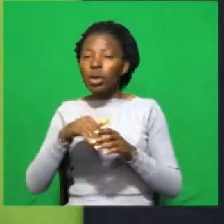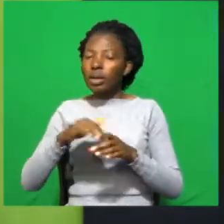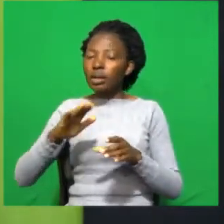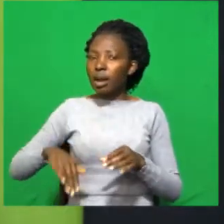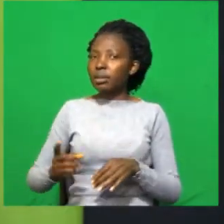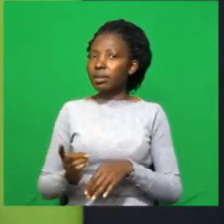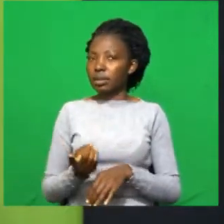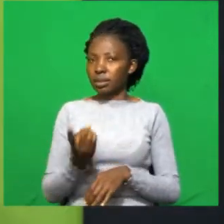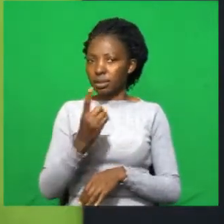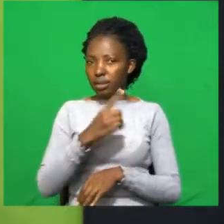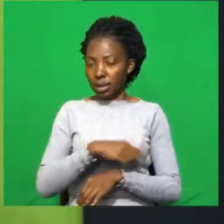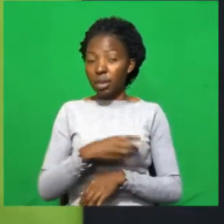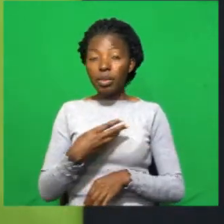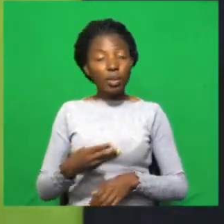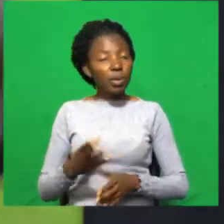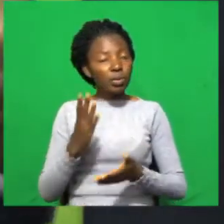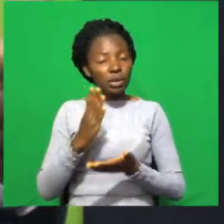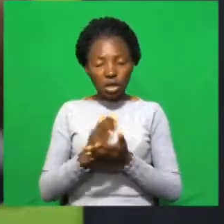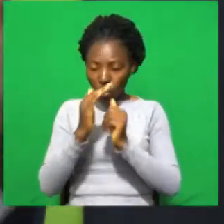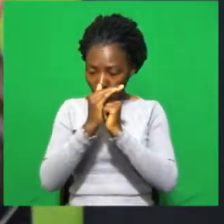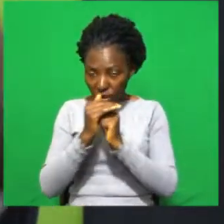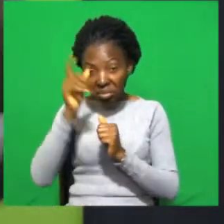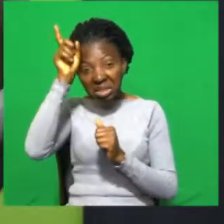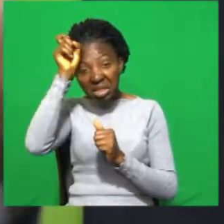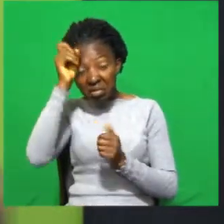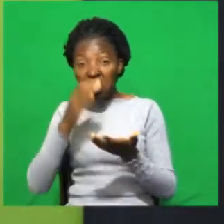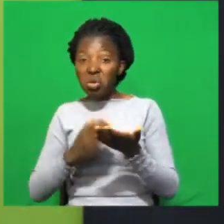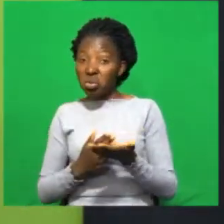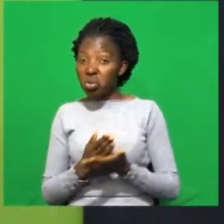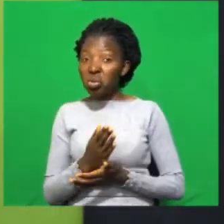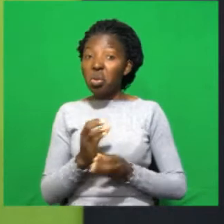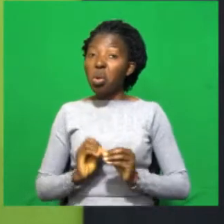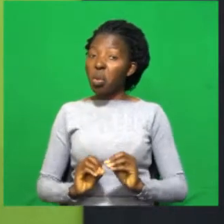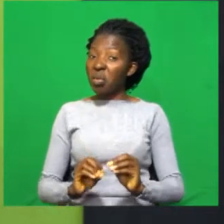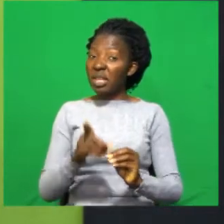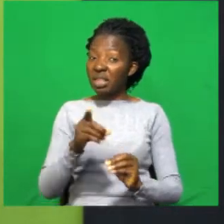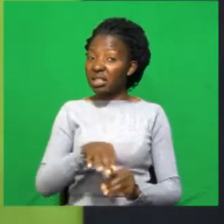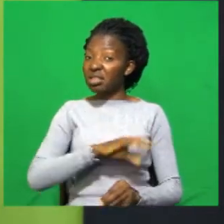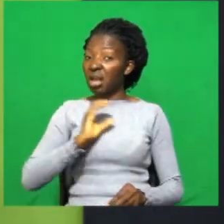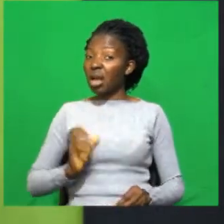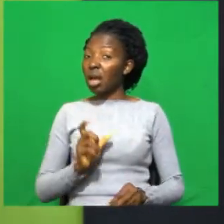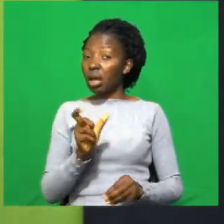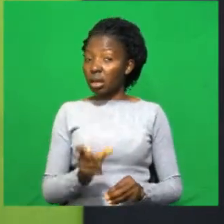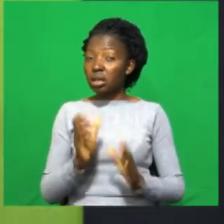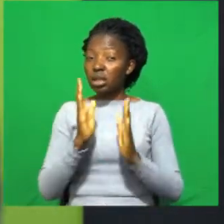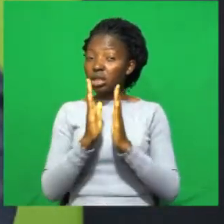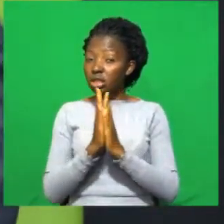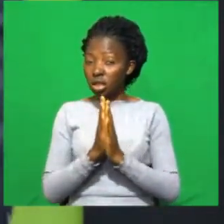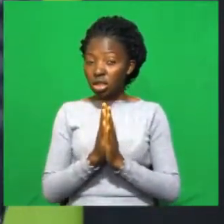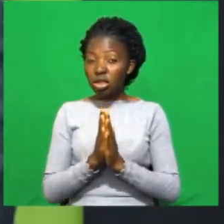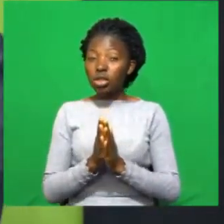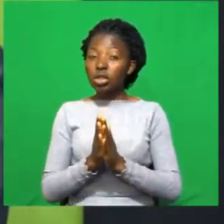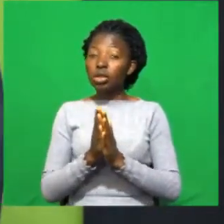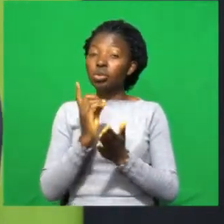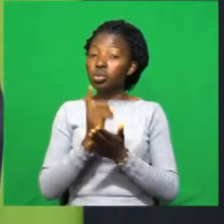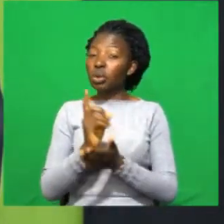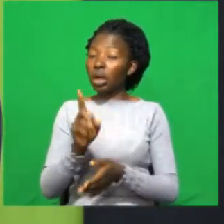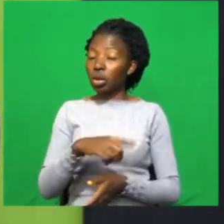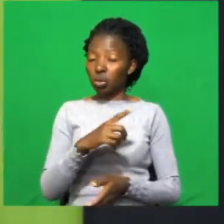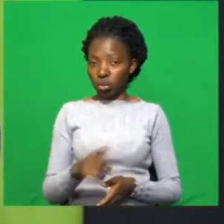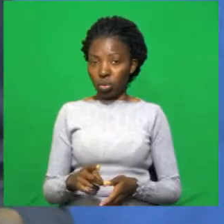ekupedzisira vanhu vachanamata futi Satani kuburikidza nekuteerera chechi. Handiba pabataka. Saka pandinoda kuti